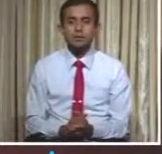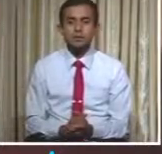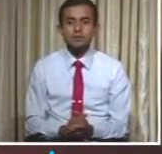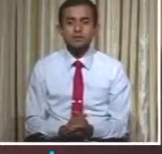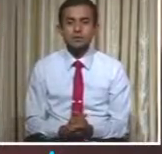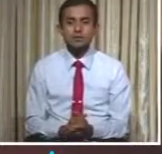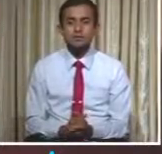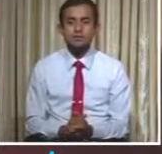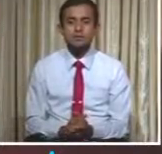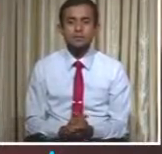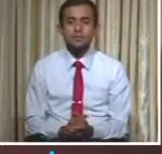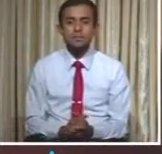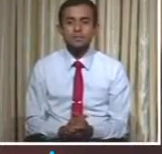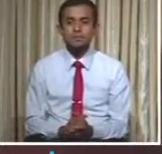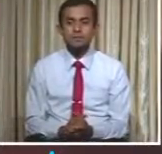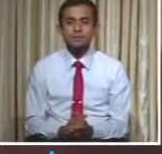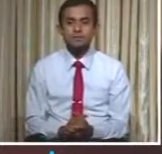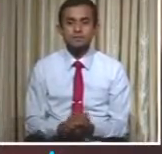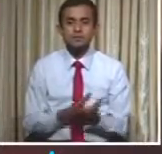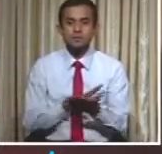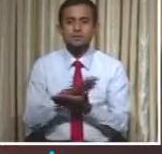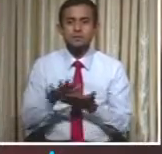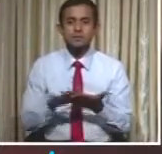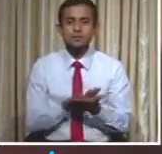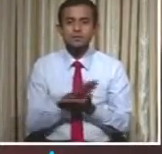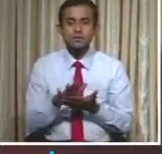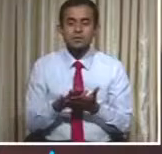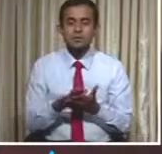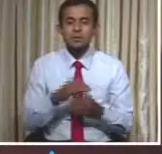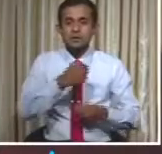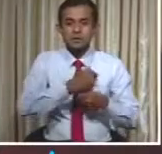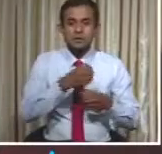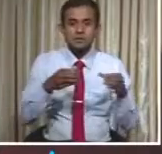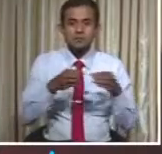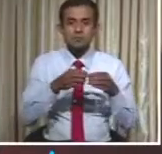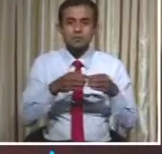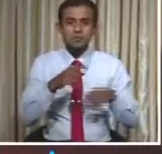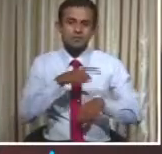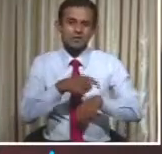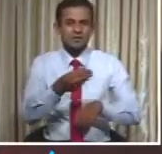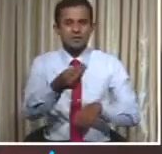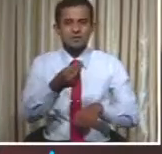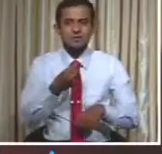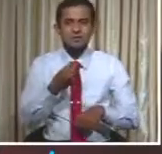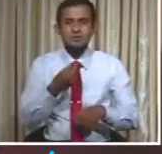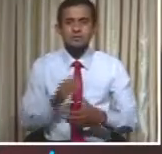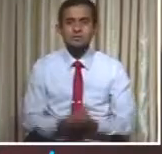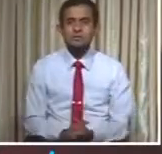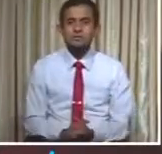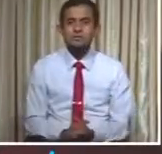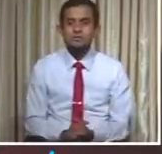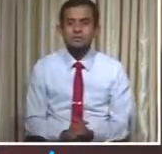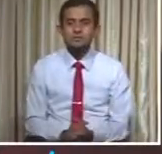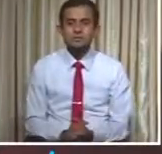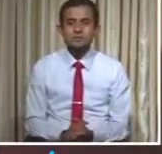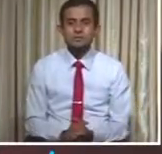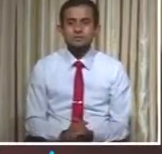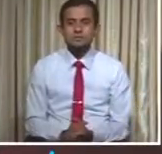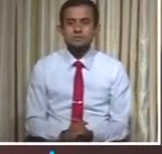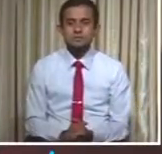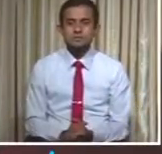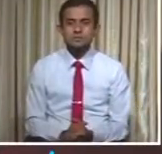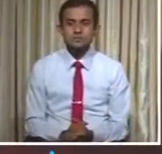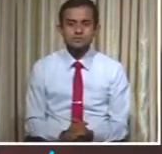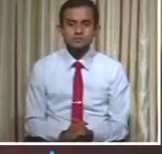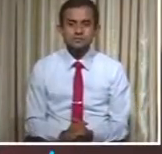ඒ නිසා මම ඉතා පැහැදිලිව අපේ ආණ්ඩු පක්ෂයෙන් වෙලාවක් අරන් දෙන කරු කතානක දුන්න මේ කතා කරලා පොඩක් ඒ